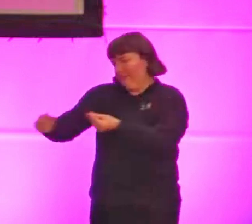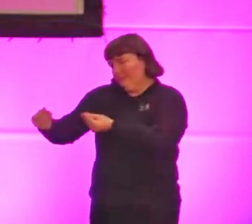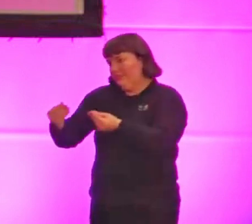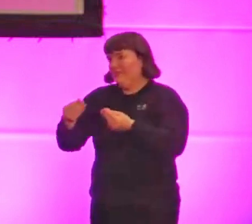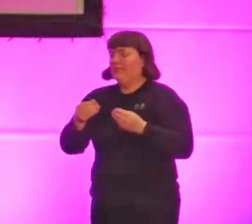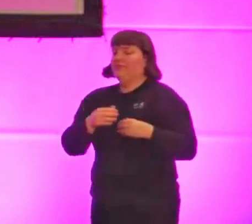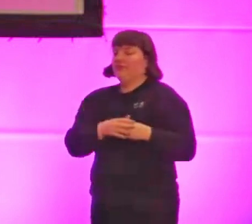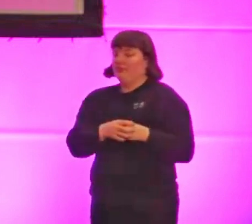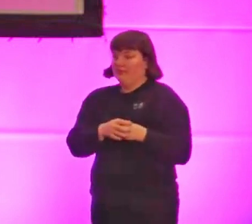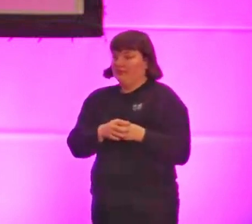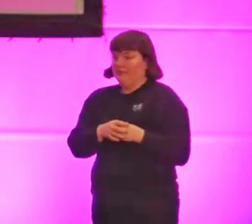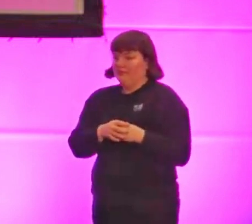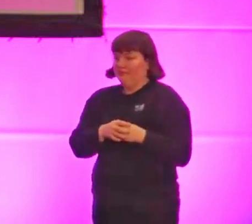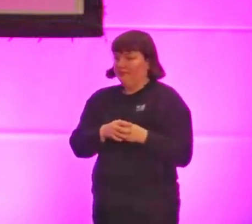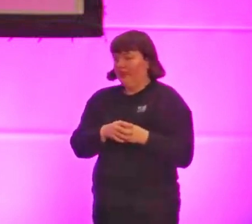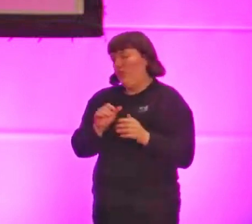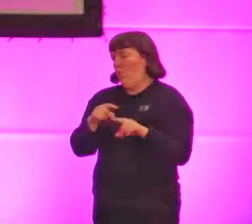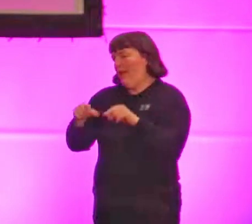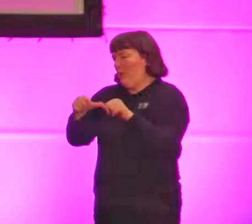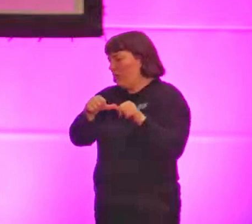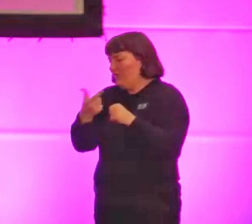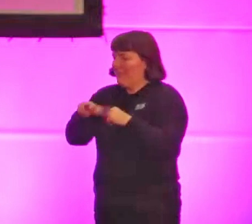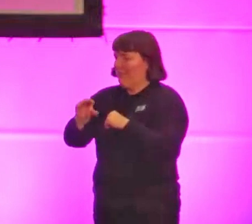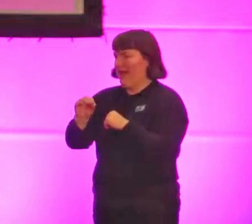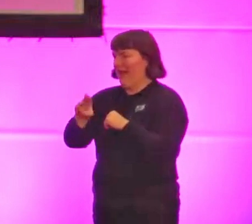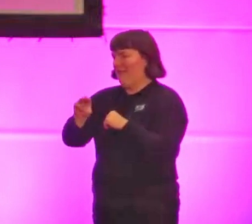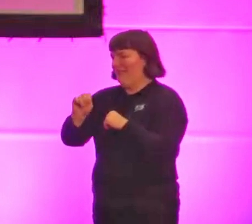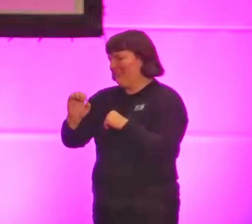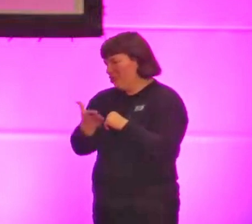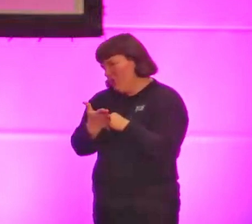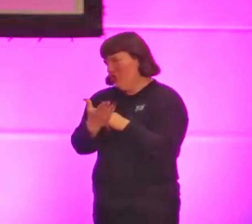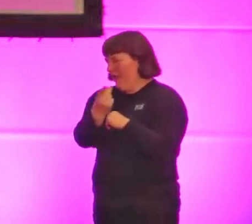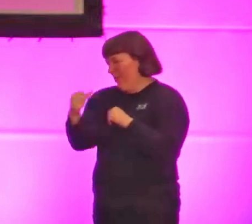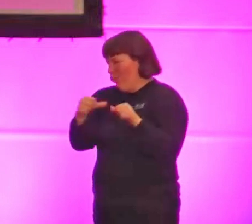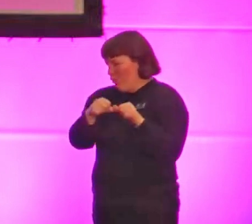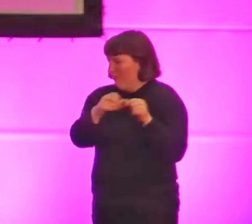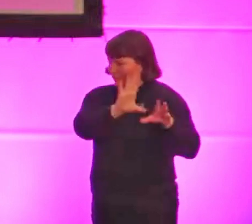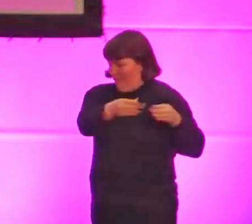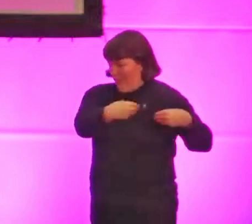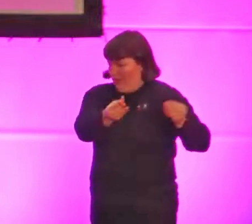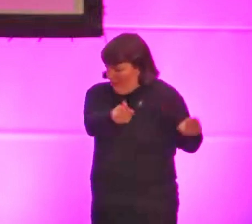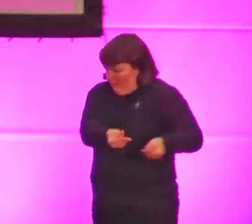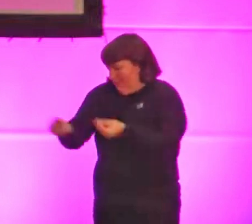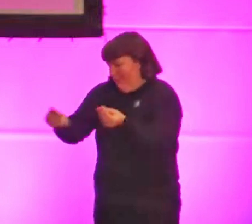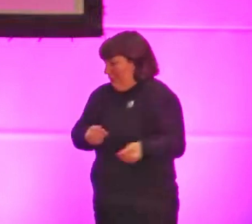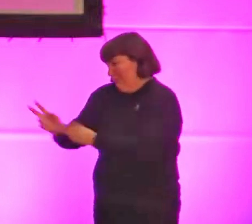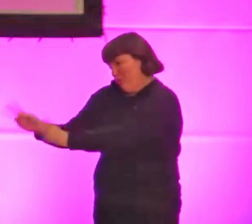Human Rights Watch och Amnesty och Läkare utan gränser i det här första protokollet, så att